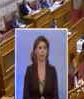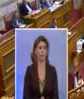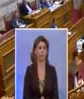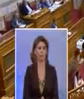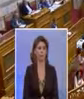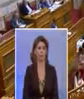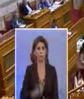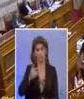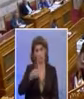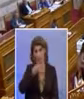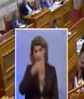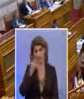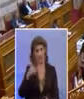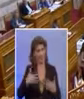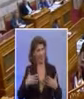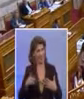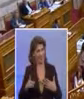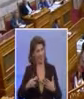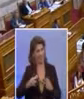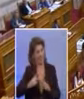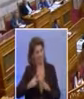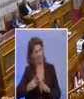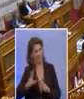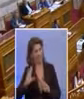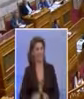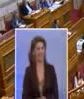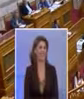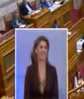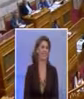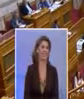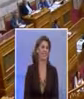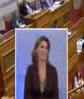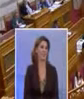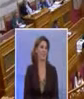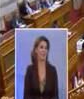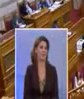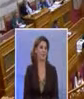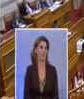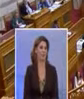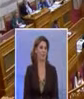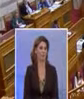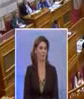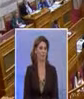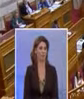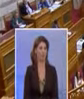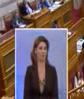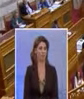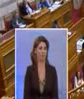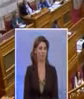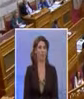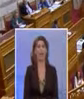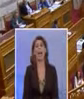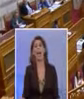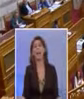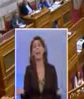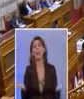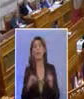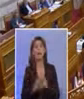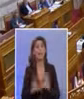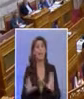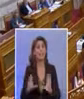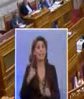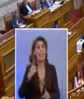Την πρωτομιλία μου θα κλείσω, μη χαίρεστε. Δεν υπάρχει νομίζω κανένας Έλληνας πολίτης